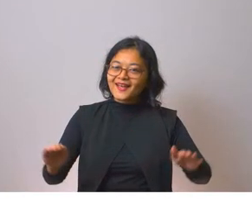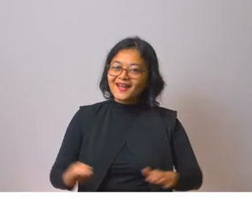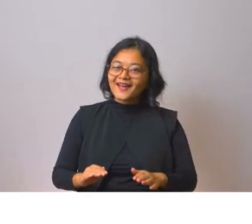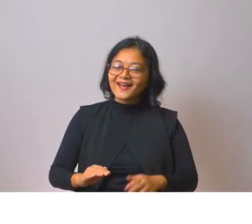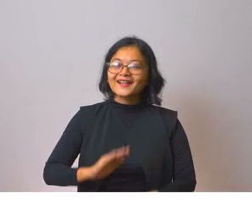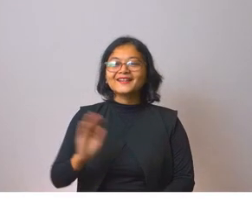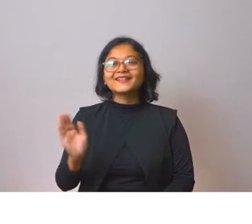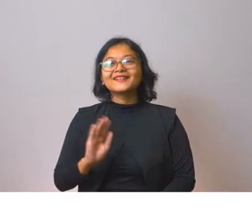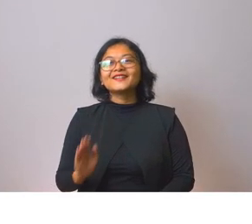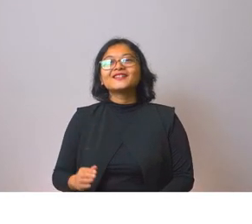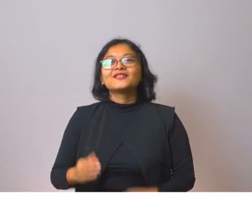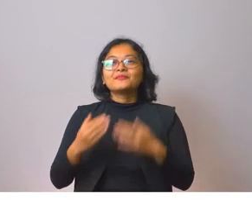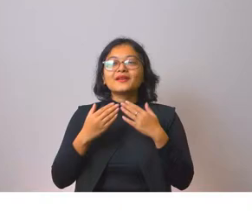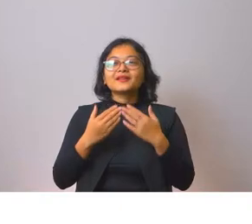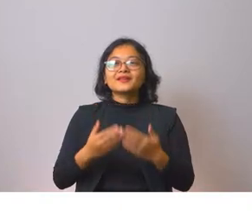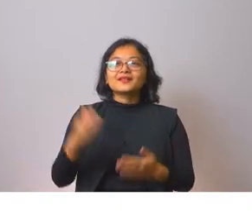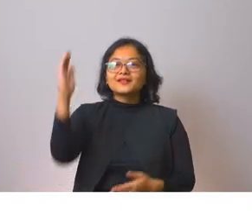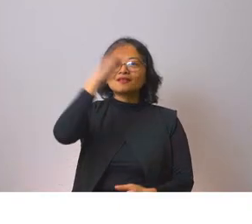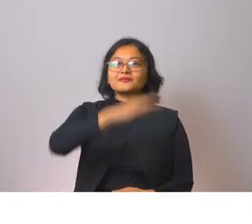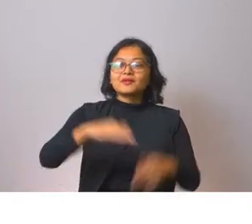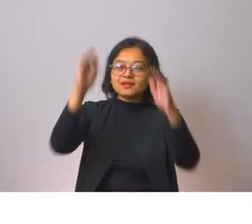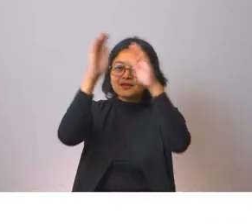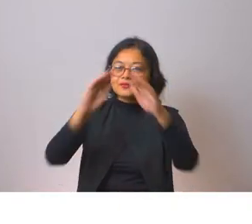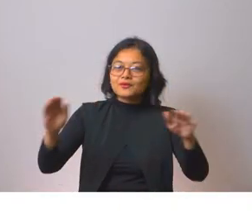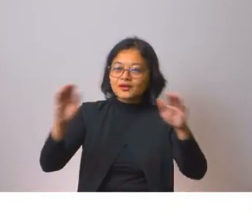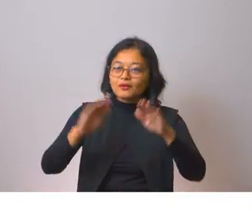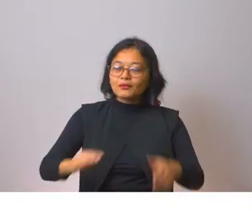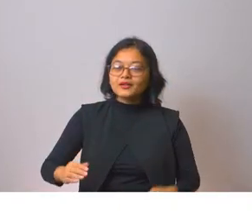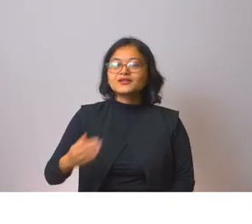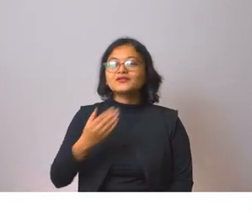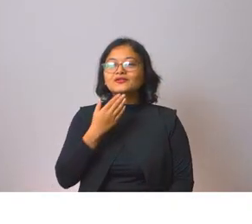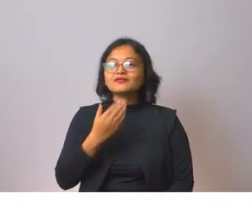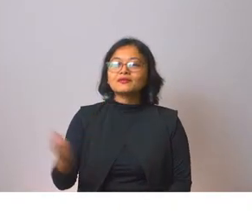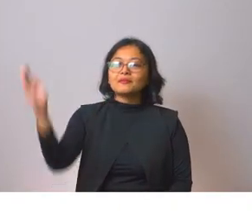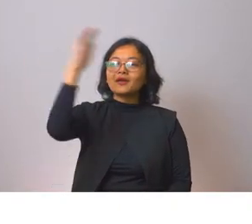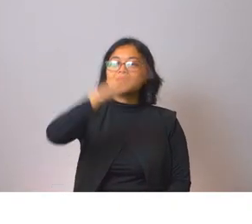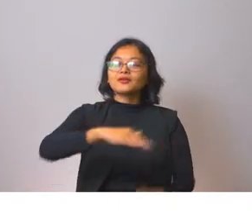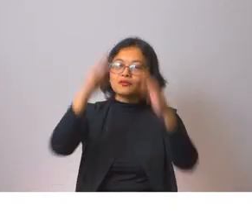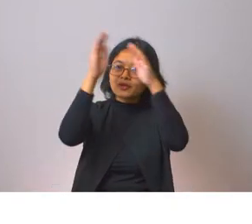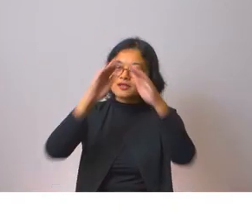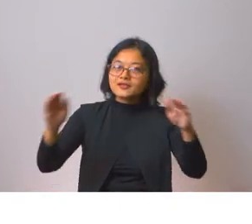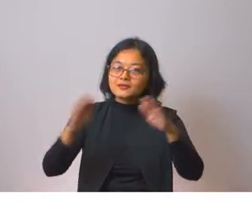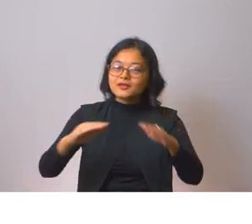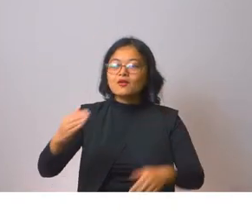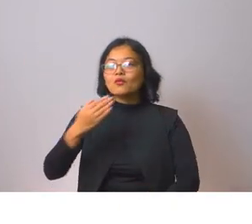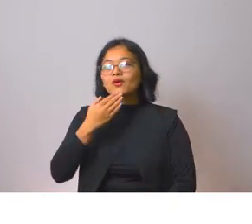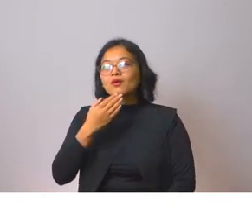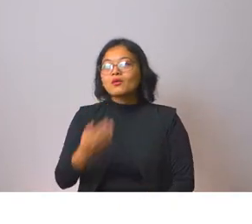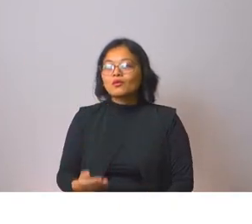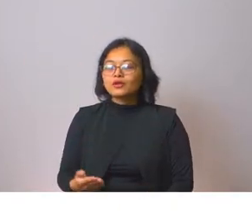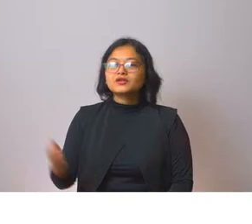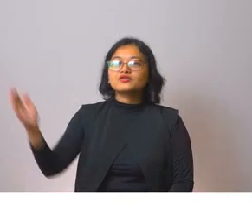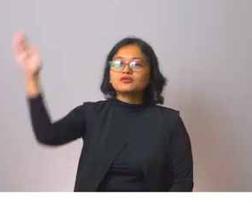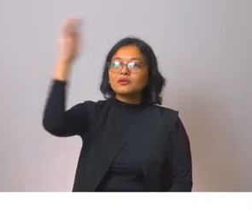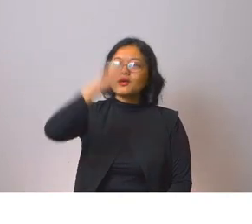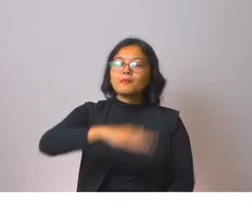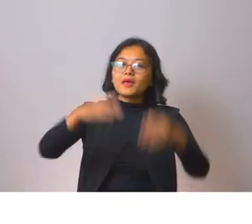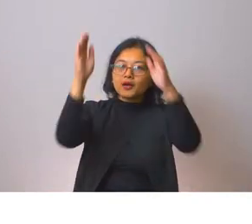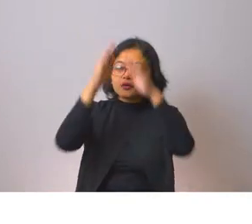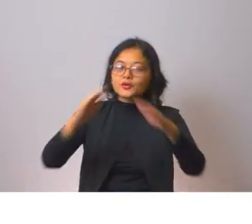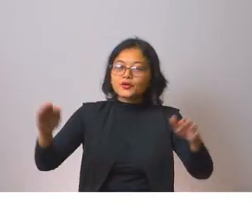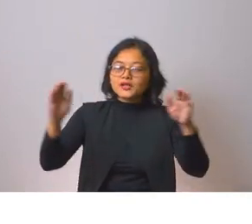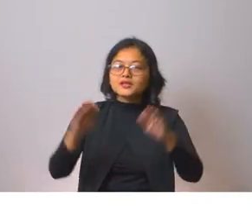We wish you a Merry Christmas. We wish you a Merry Christmas. We wish you a